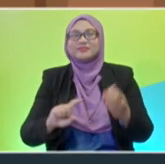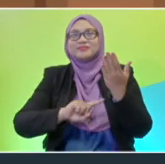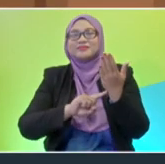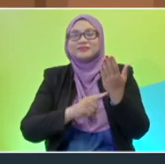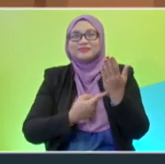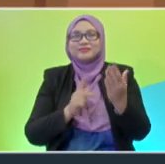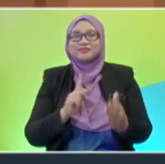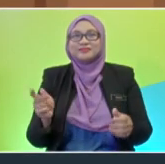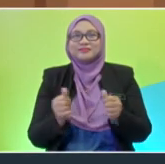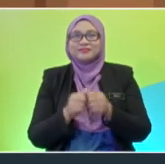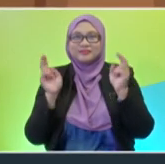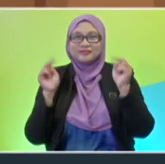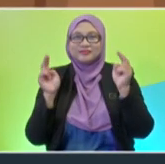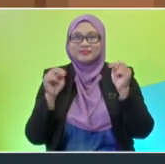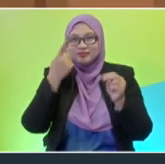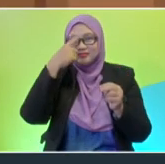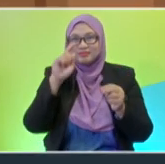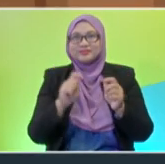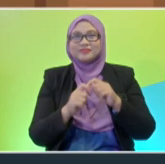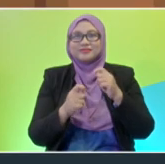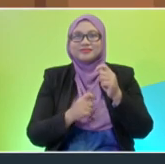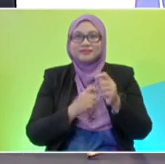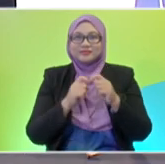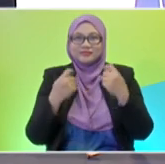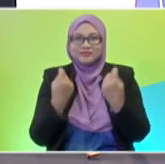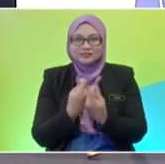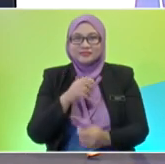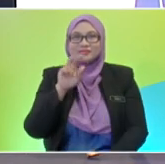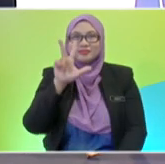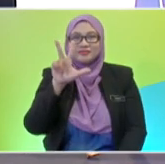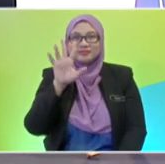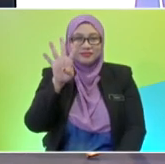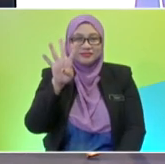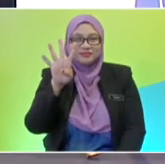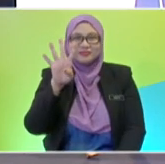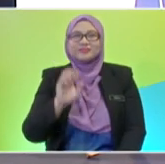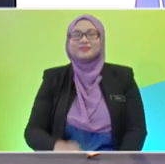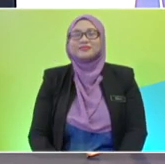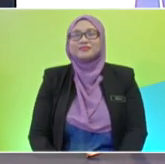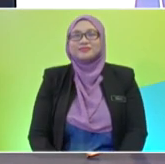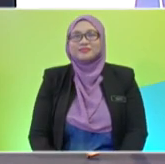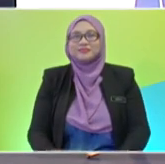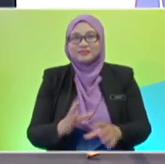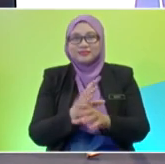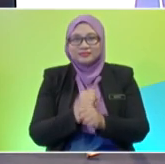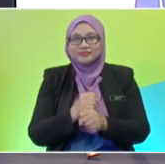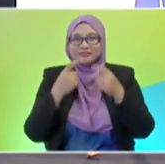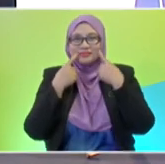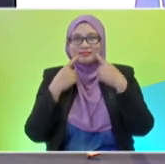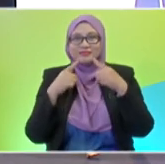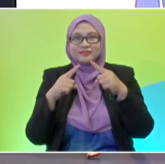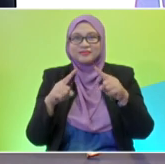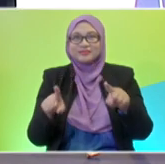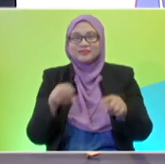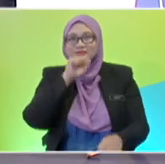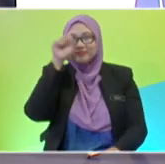ini yaitu 1000 impian untuk tahun 4 dan fokus kita pada pembelajaran kita hari ini yaitu murid dapat menjawab soal yang bertumpu mencapai dengan baik